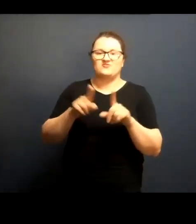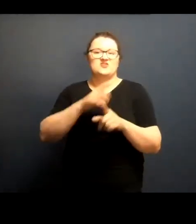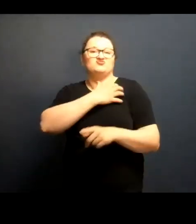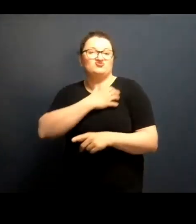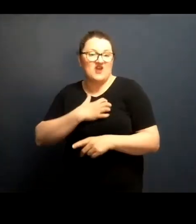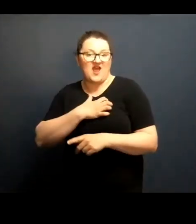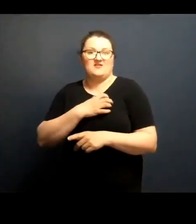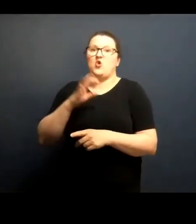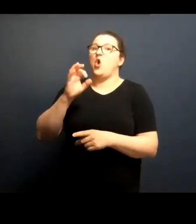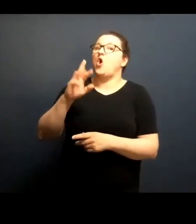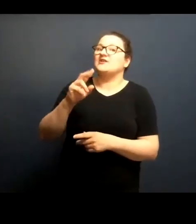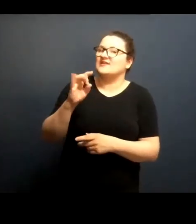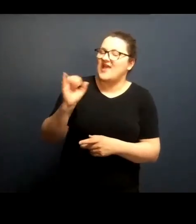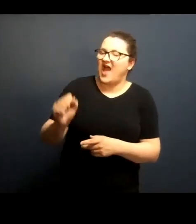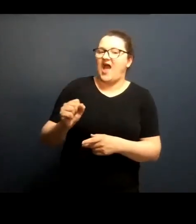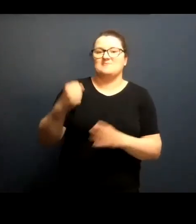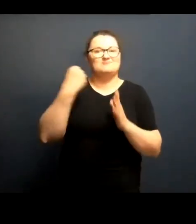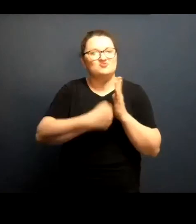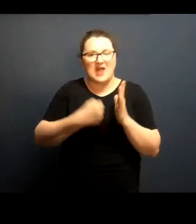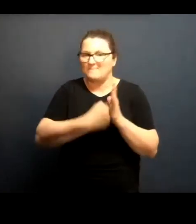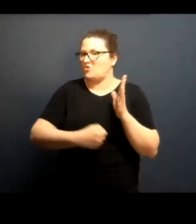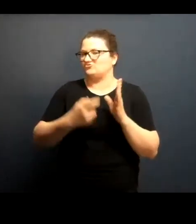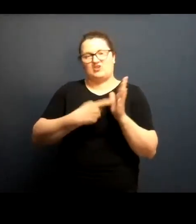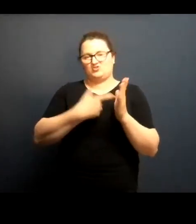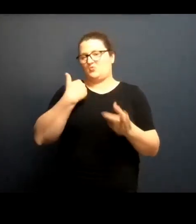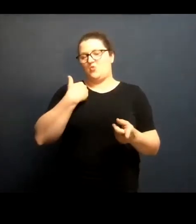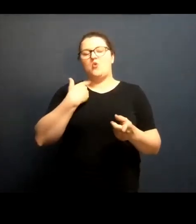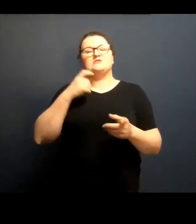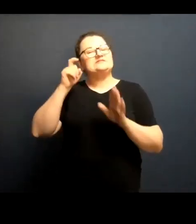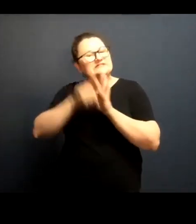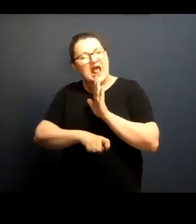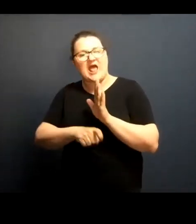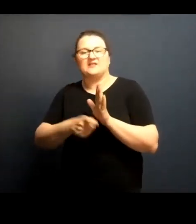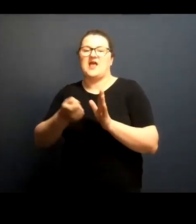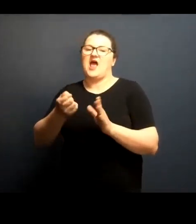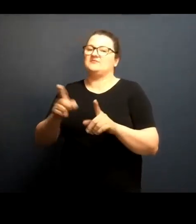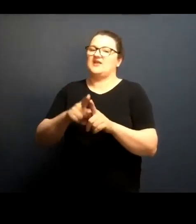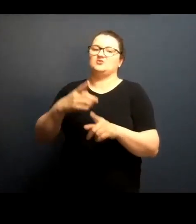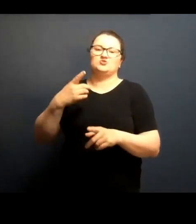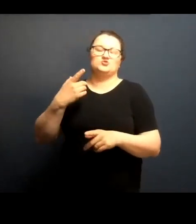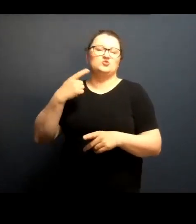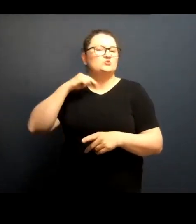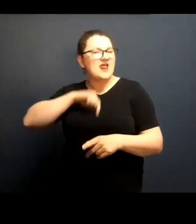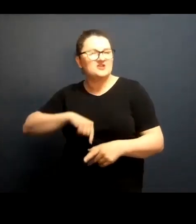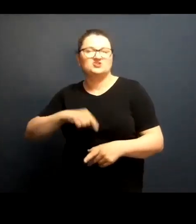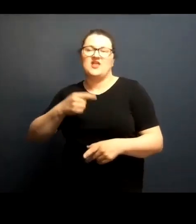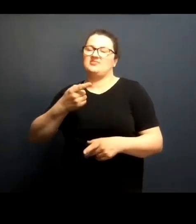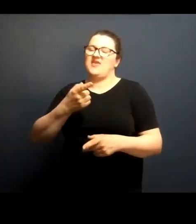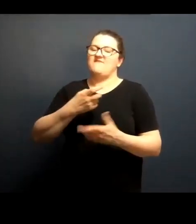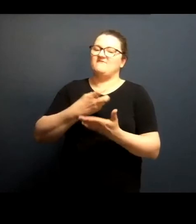Przemoc była bardzo często przywoływana, zdrada, ale także uzależnienie, wykluczenie,